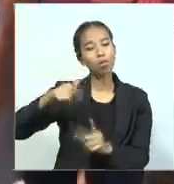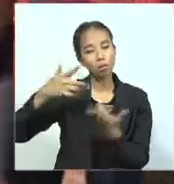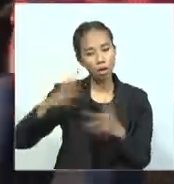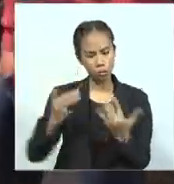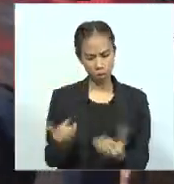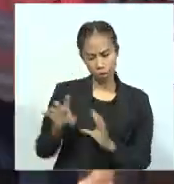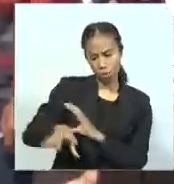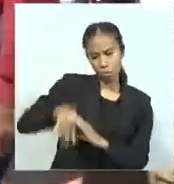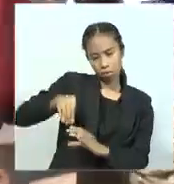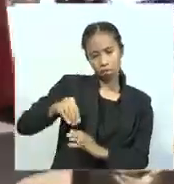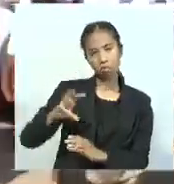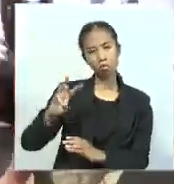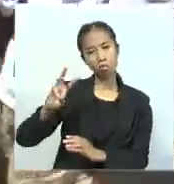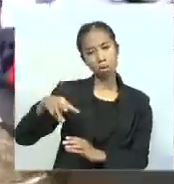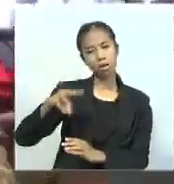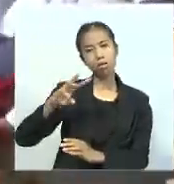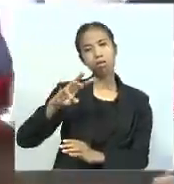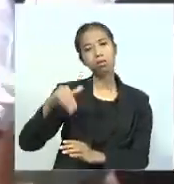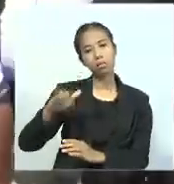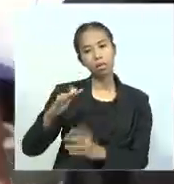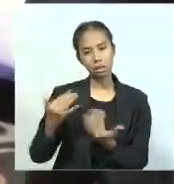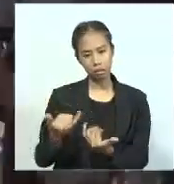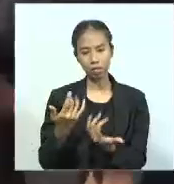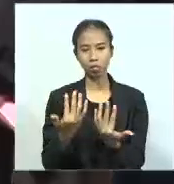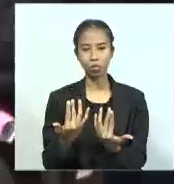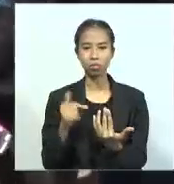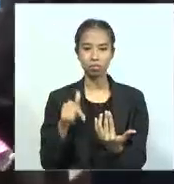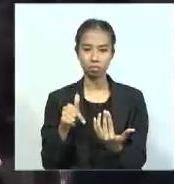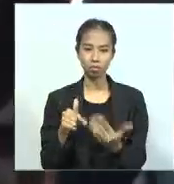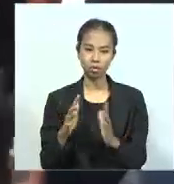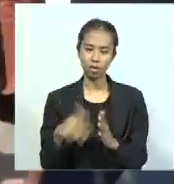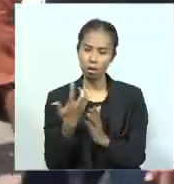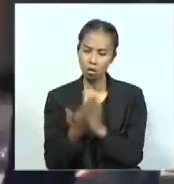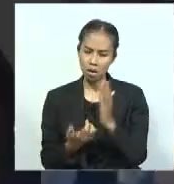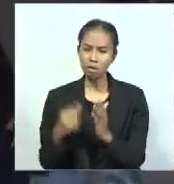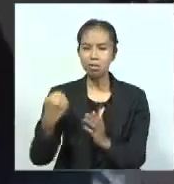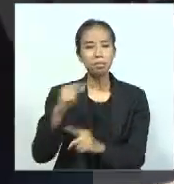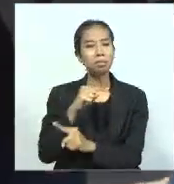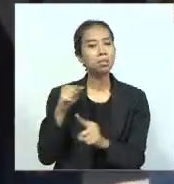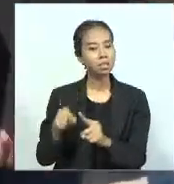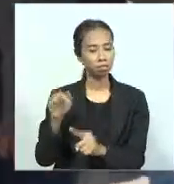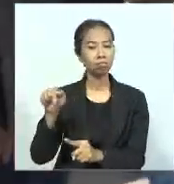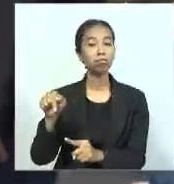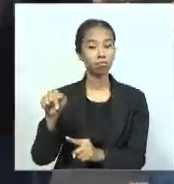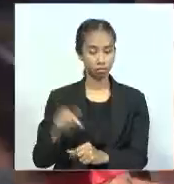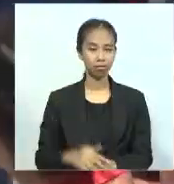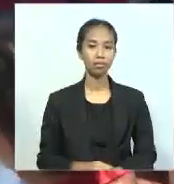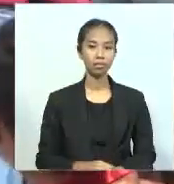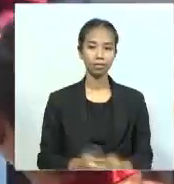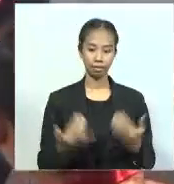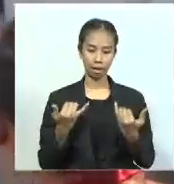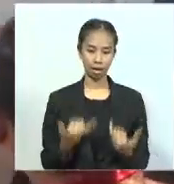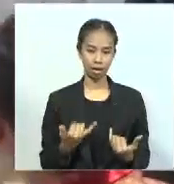ทำให้มีผู้จับสลาก 6,779 คนเข้าประจำการ700คนหรือร้อยละ10ของยอดจับสลาก